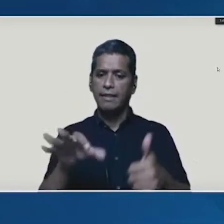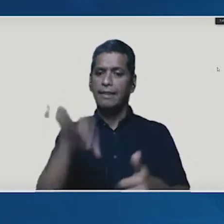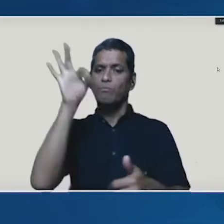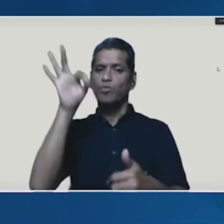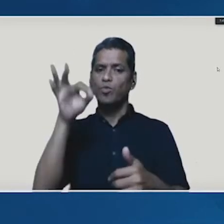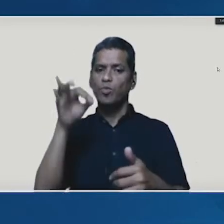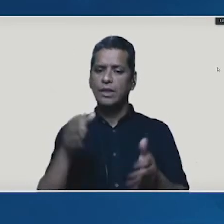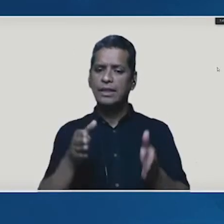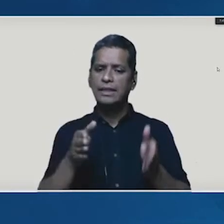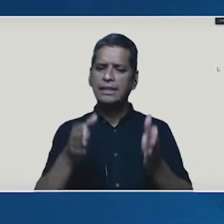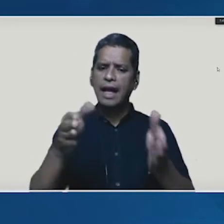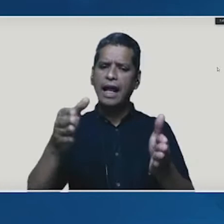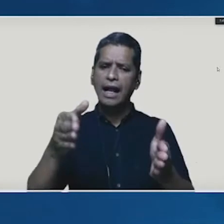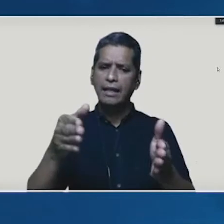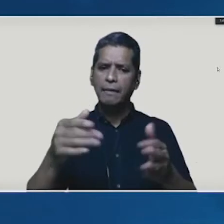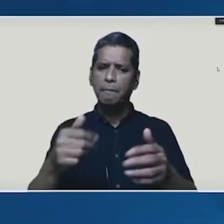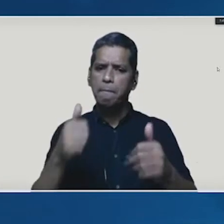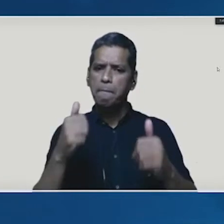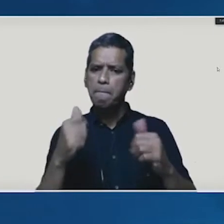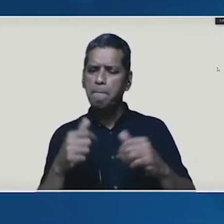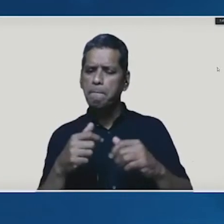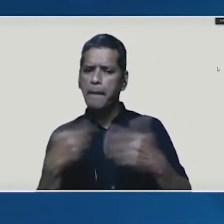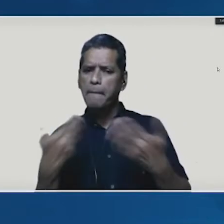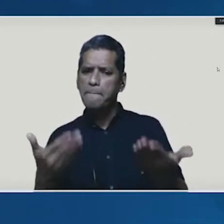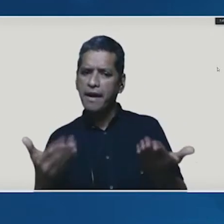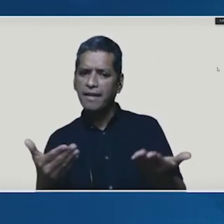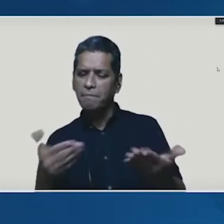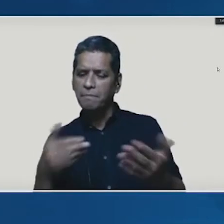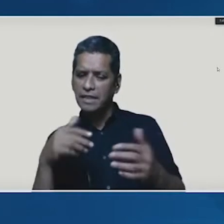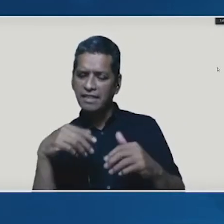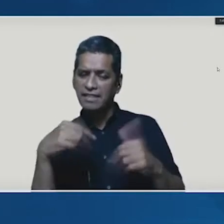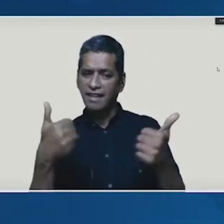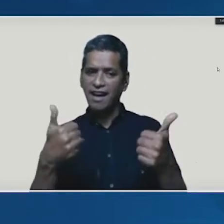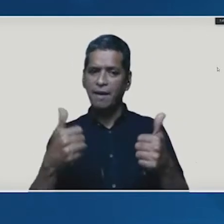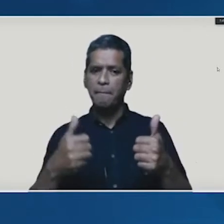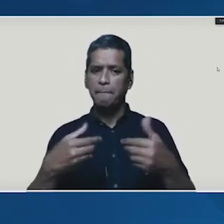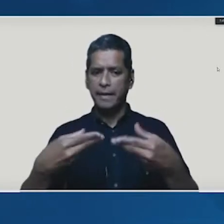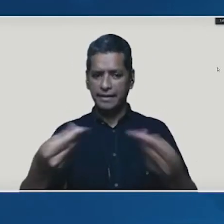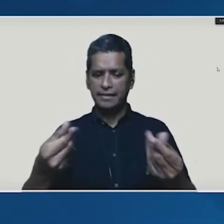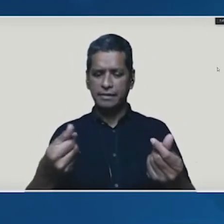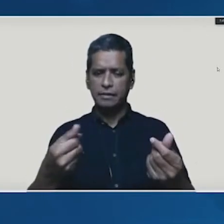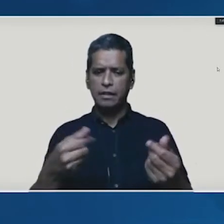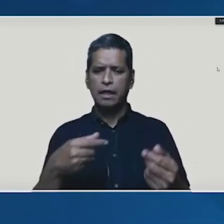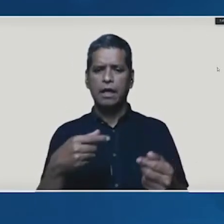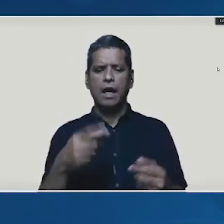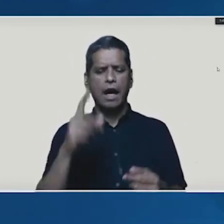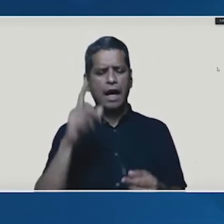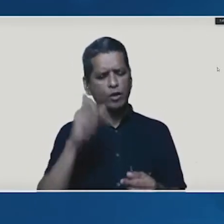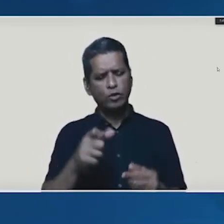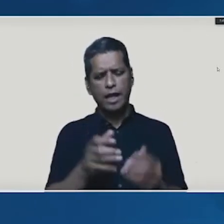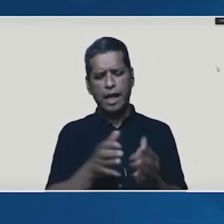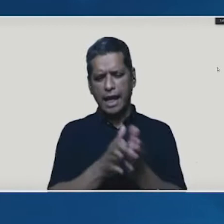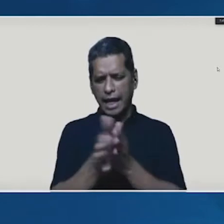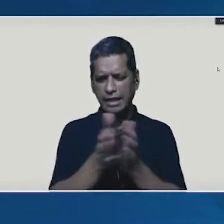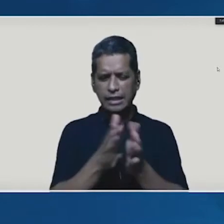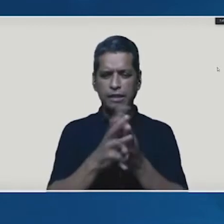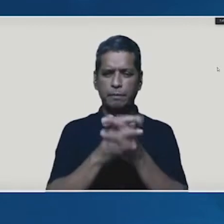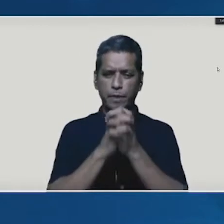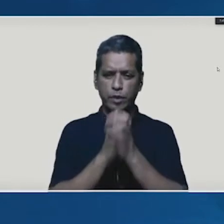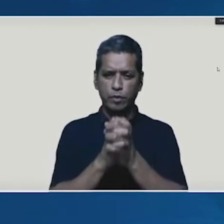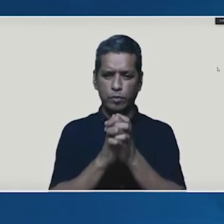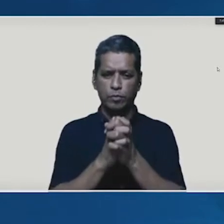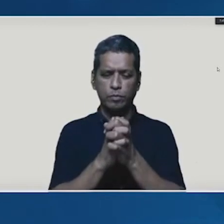itu saudara kita harus rajin berdoa sehingga ketika kesulitan datang maka kita